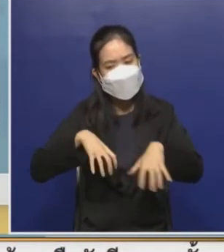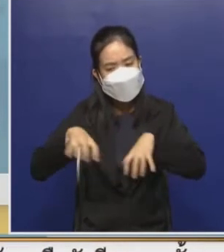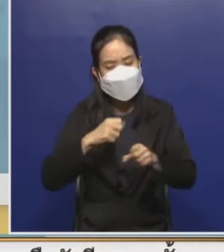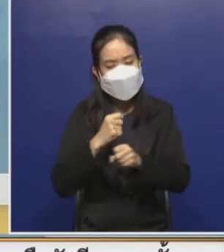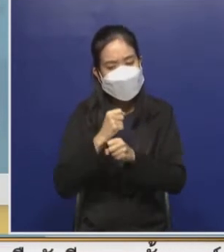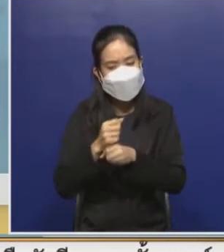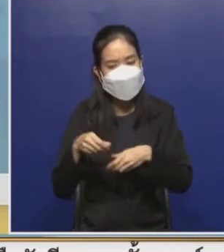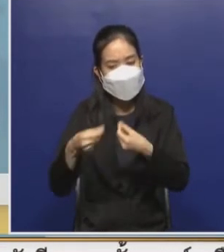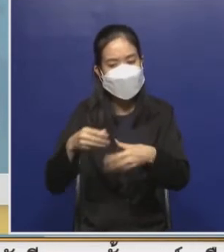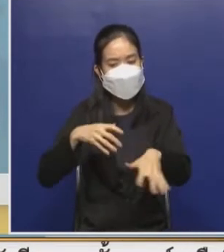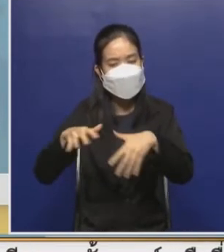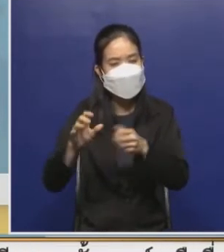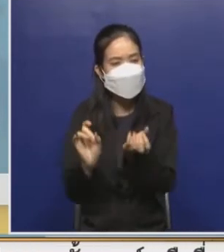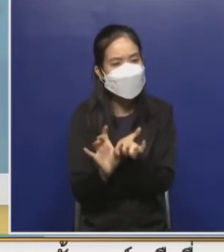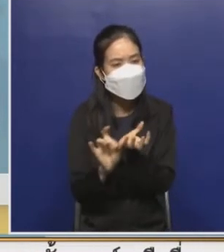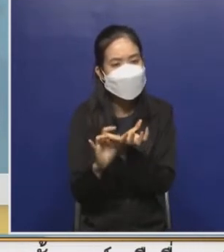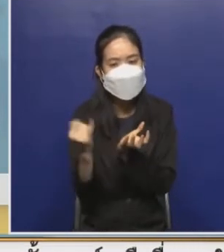าิอธิบาย